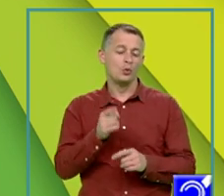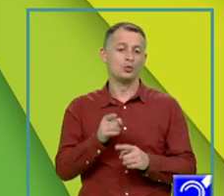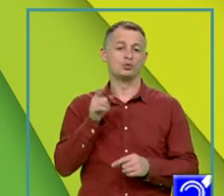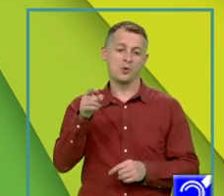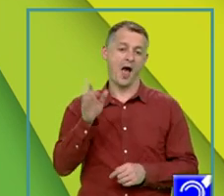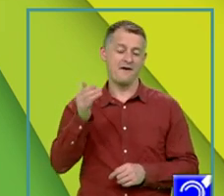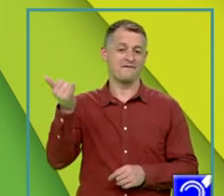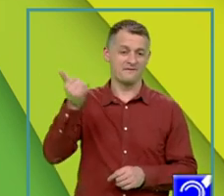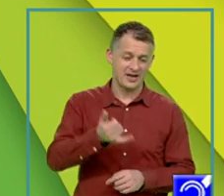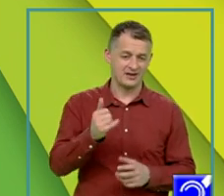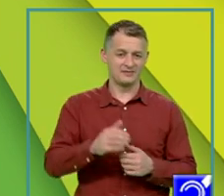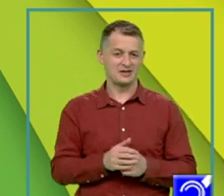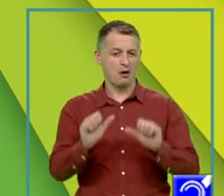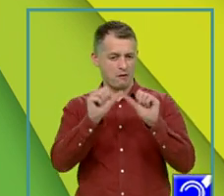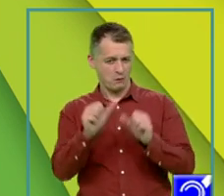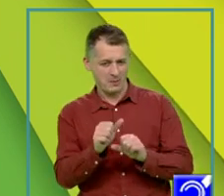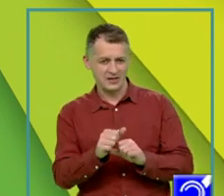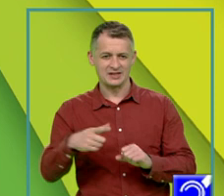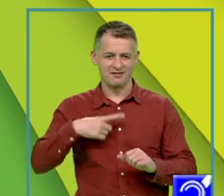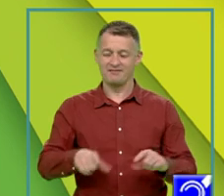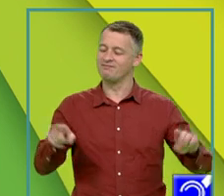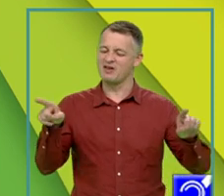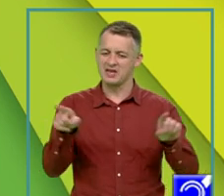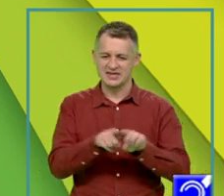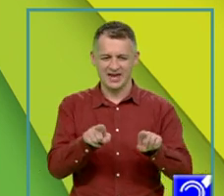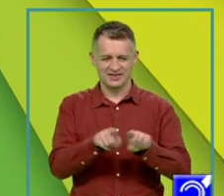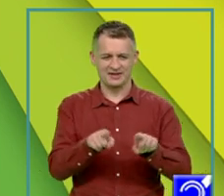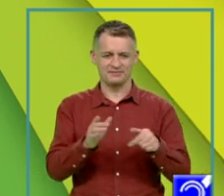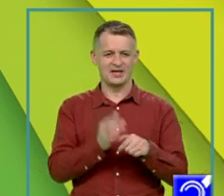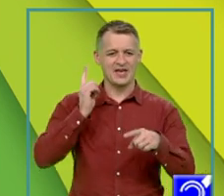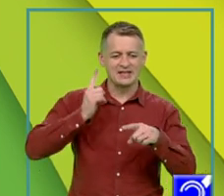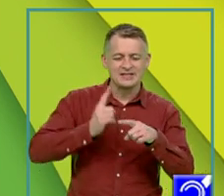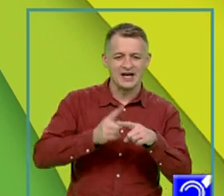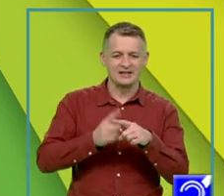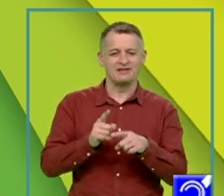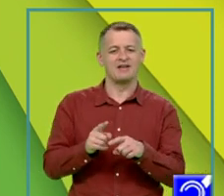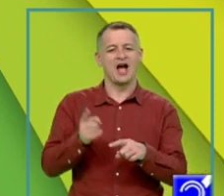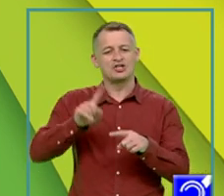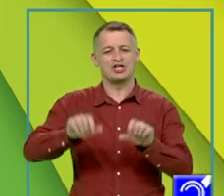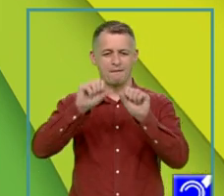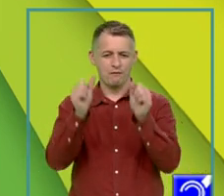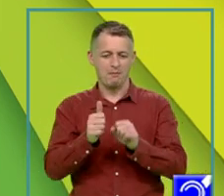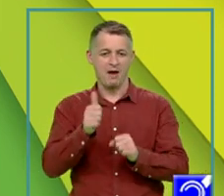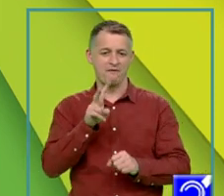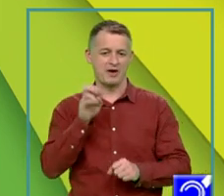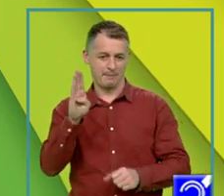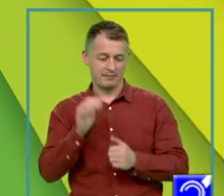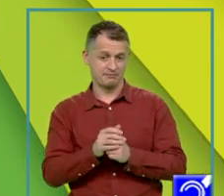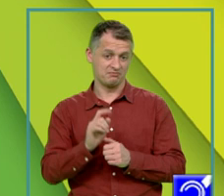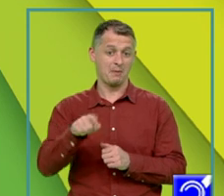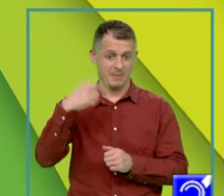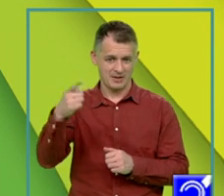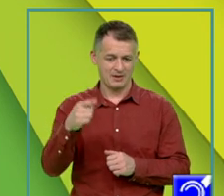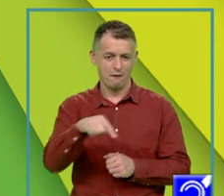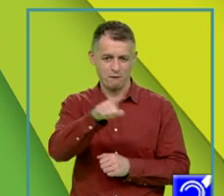observăm aici forma este chiar identică vedeți este exact aceeași formă a verbului mai departe voi aveți